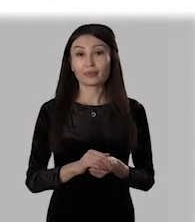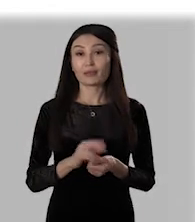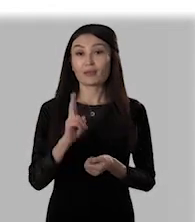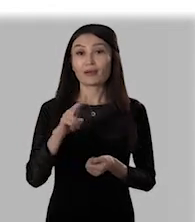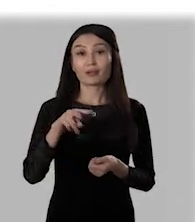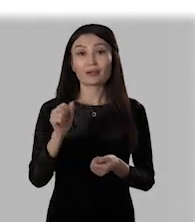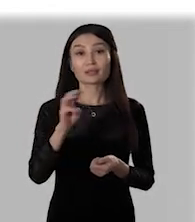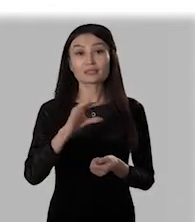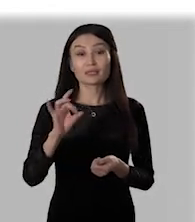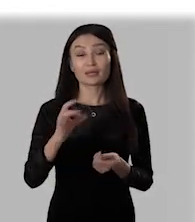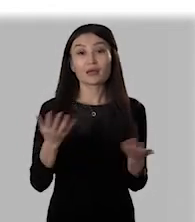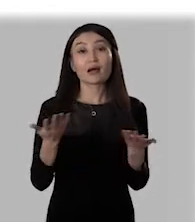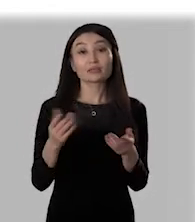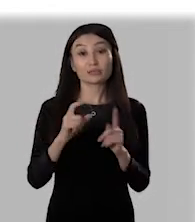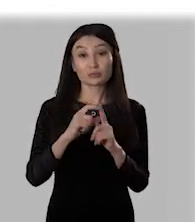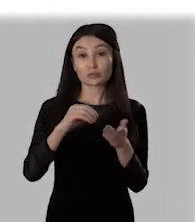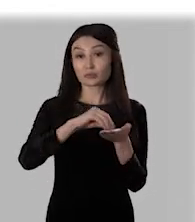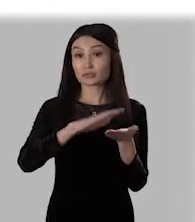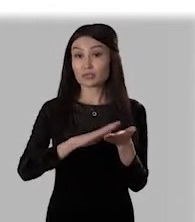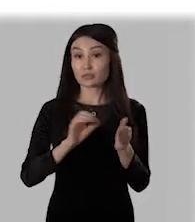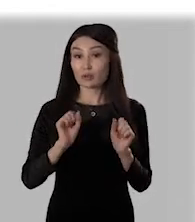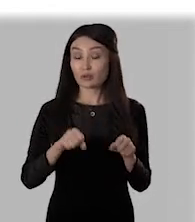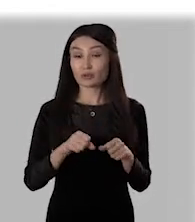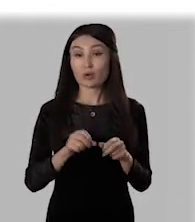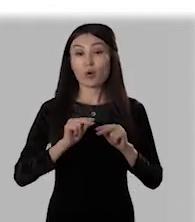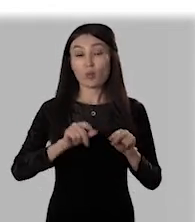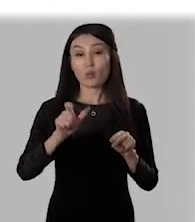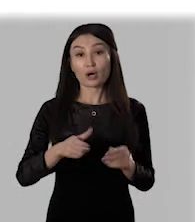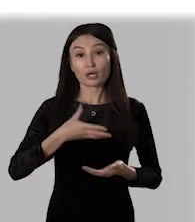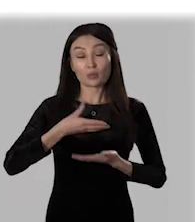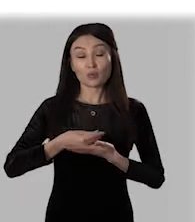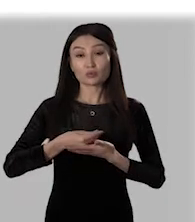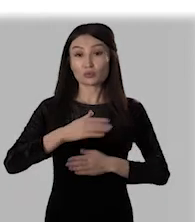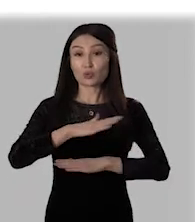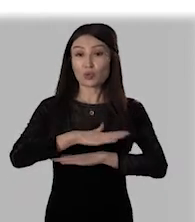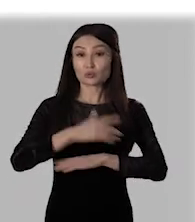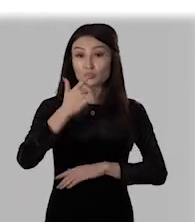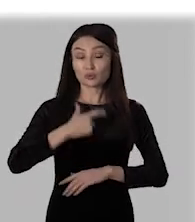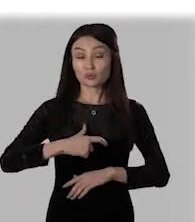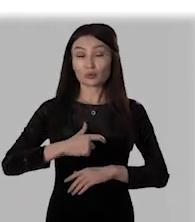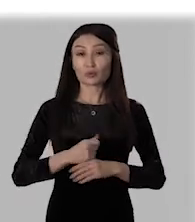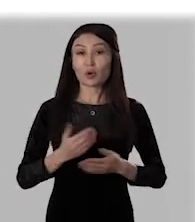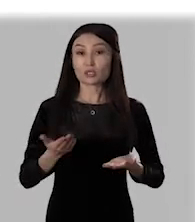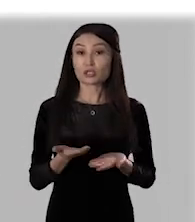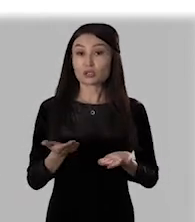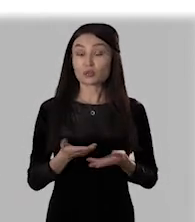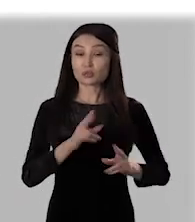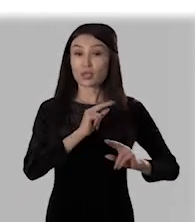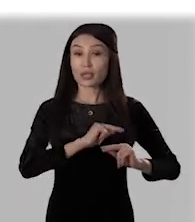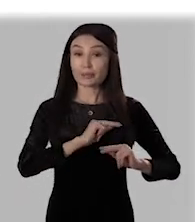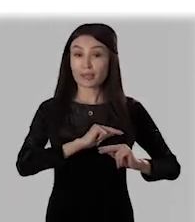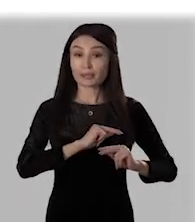Кластерге да кайсы сөздү жазабыз? Мугалим өзүнүн жүрүм-туруму, жашоосу жана эмгеги